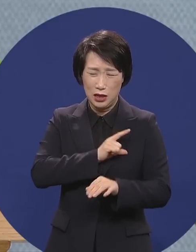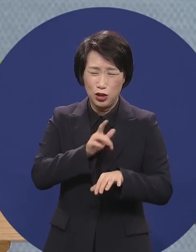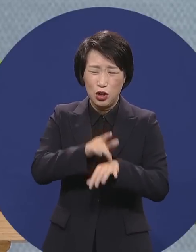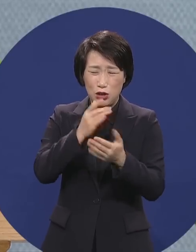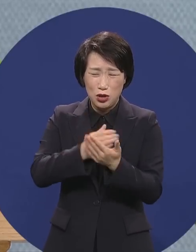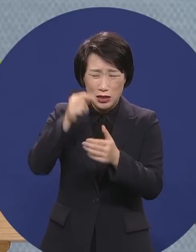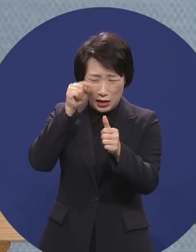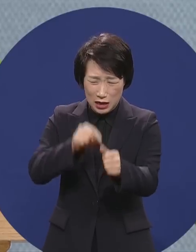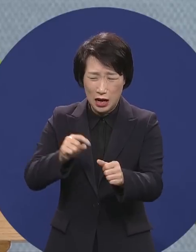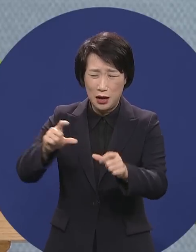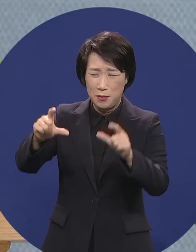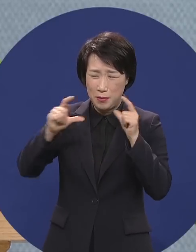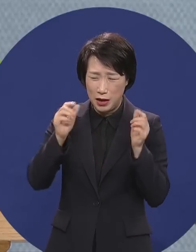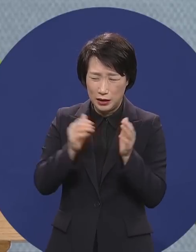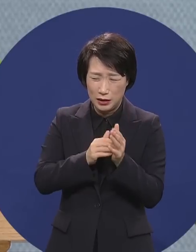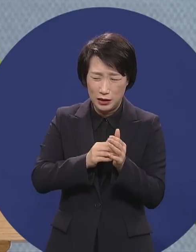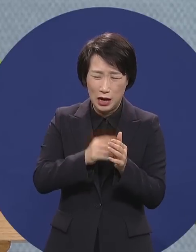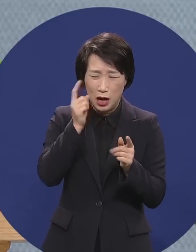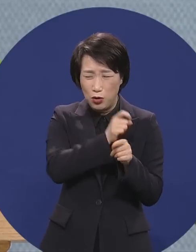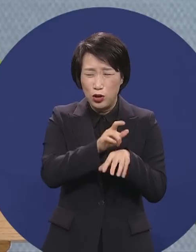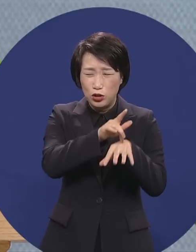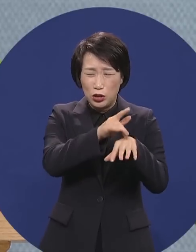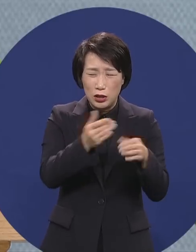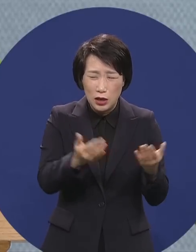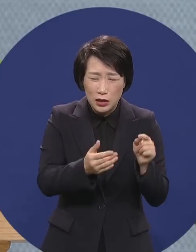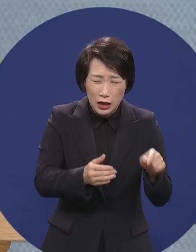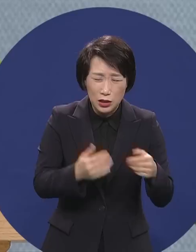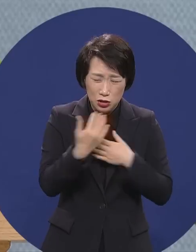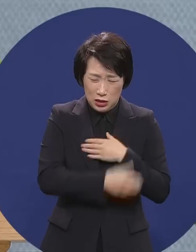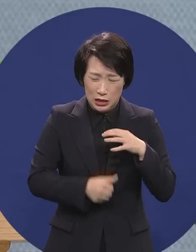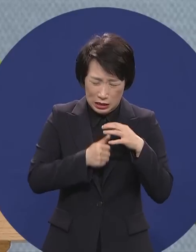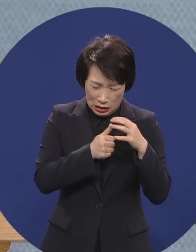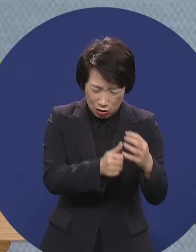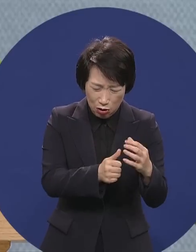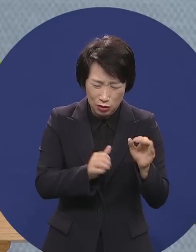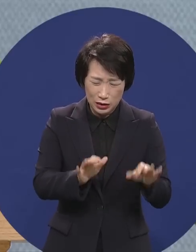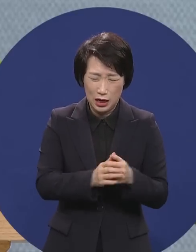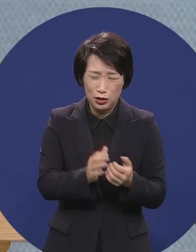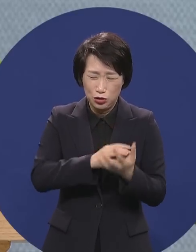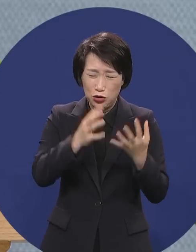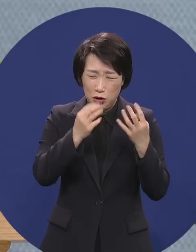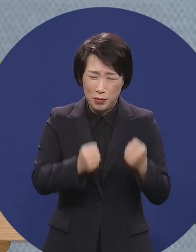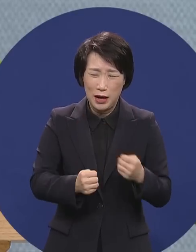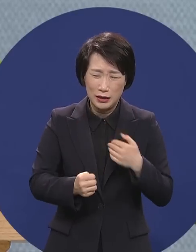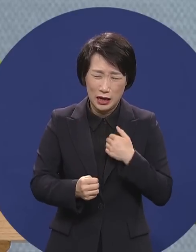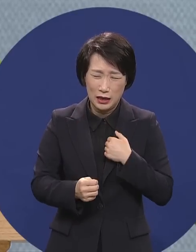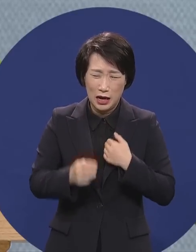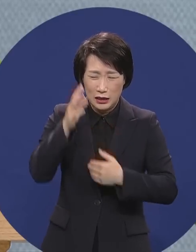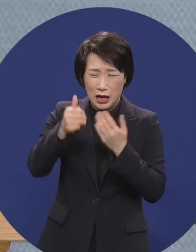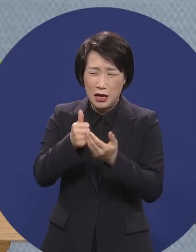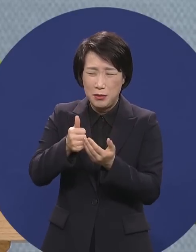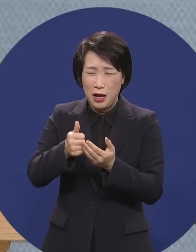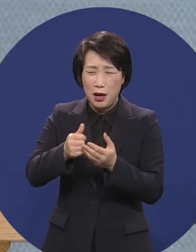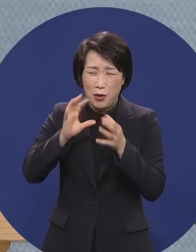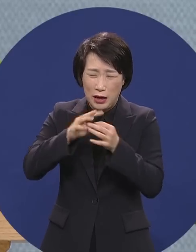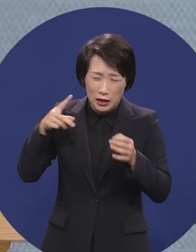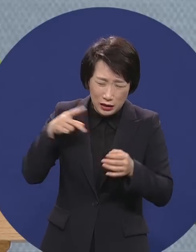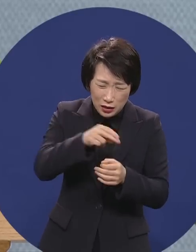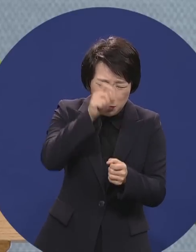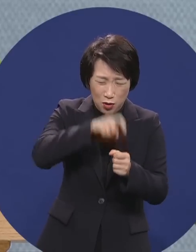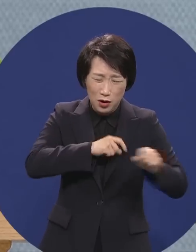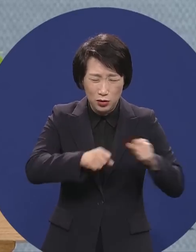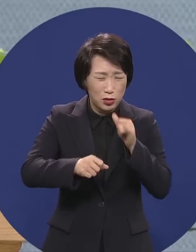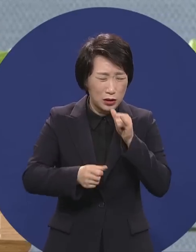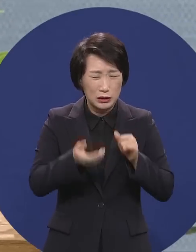귀신 쫓아내라. 마귀 사단 귀신아, 네가 육신을 이용해서 수없이 우리를 하나님에게서 끊어놓으려고 몸부림을